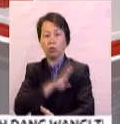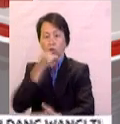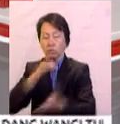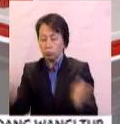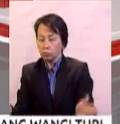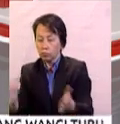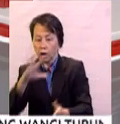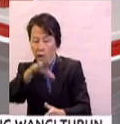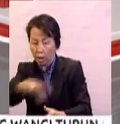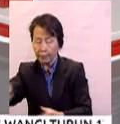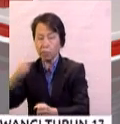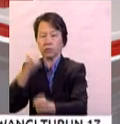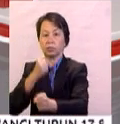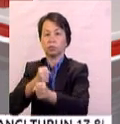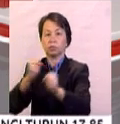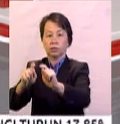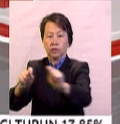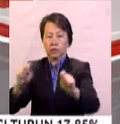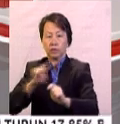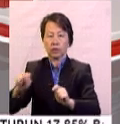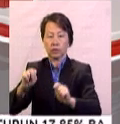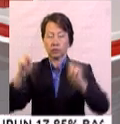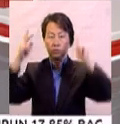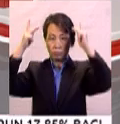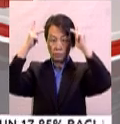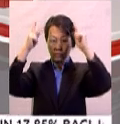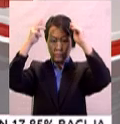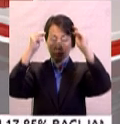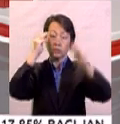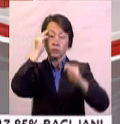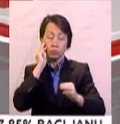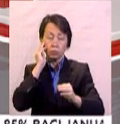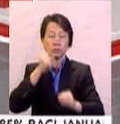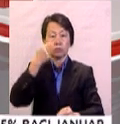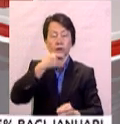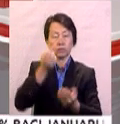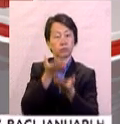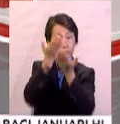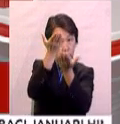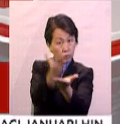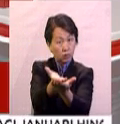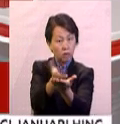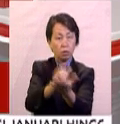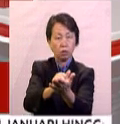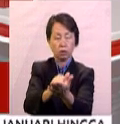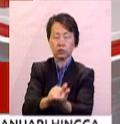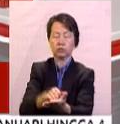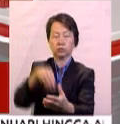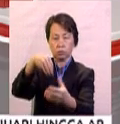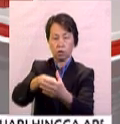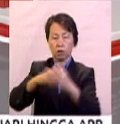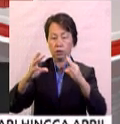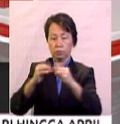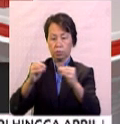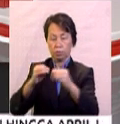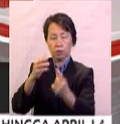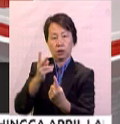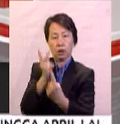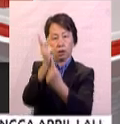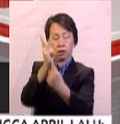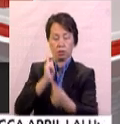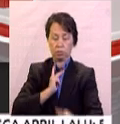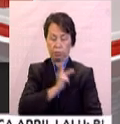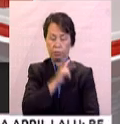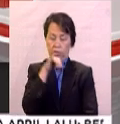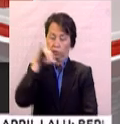menggalakkan pengambilan pekerja tempatan. Perdana Menteri Tun Dr. Mahathir Mohamad berkata cadangan tersebut dibentangkan dalam mesyuarat khas Kabinet